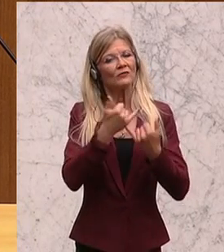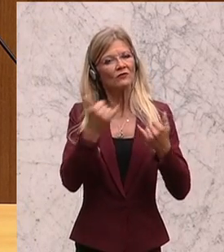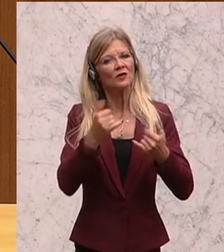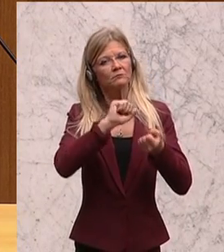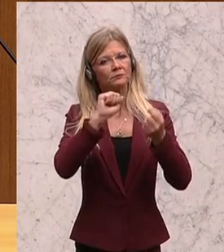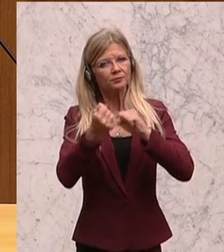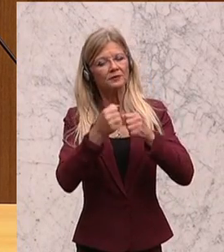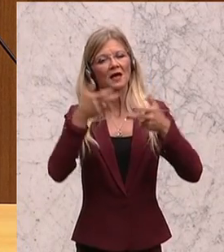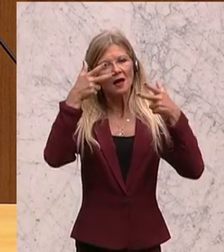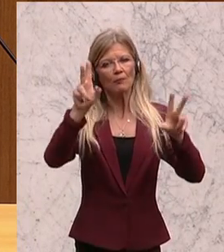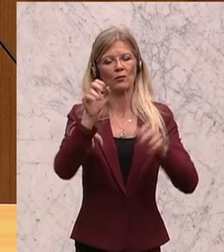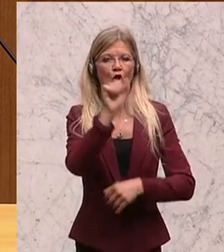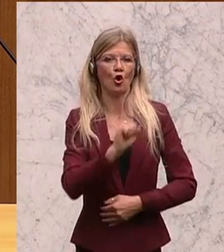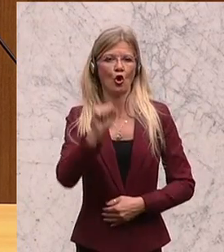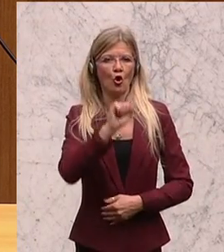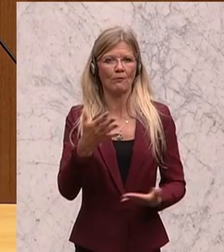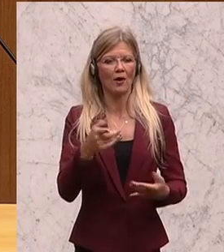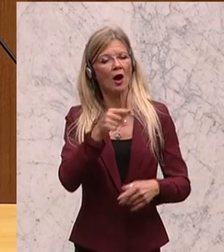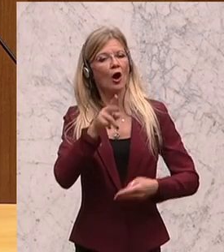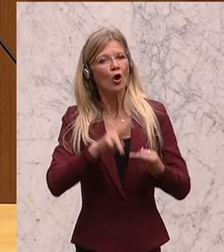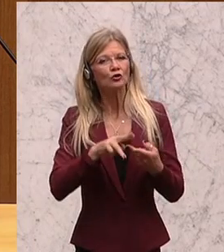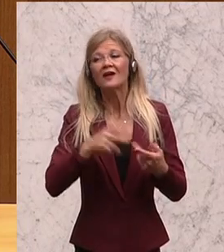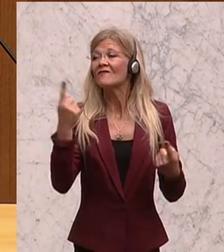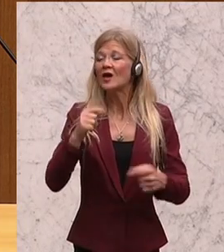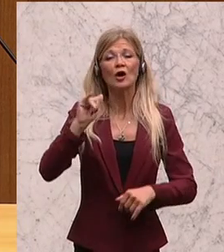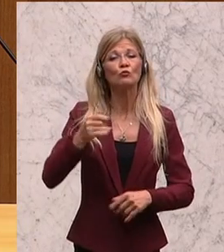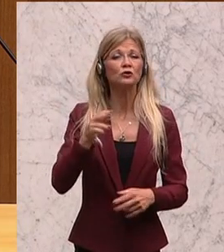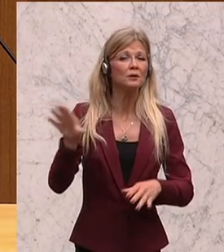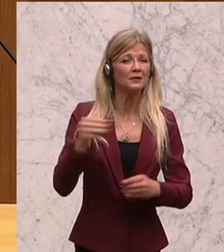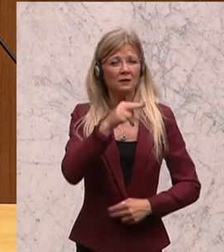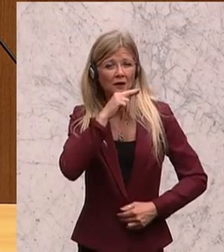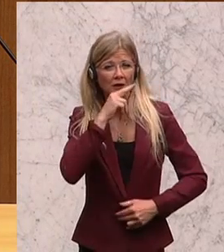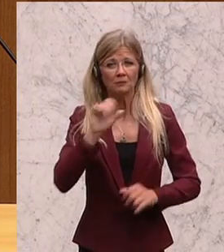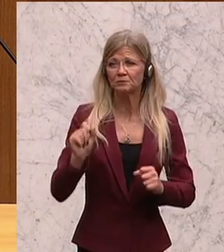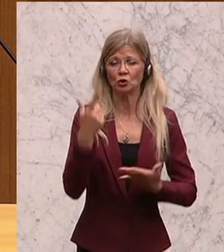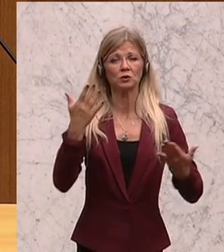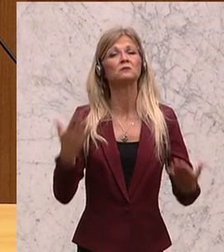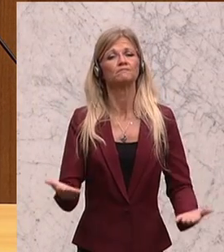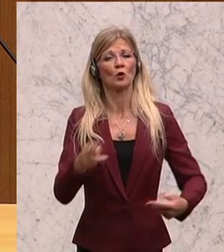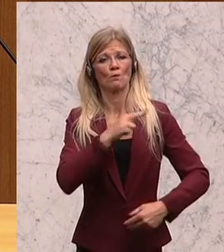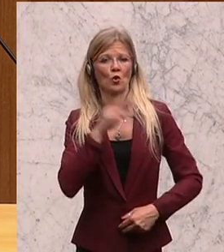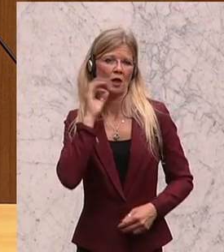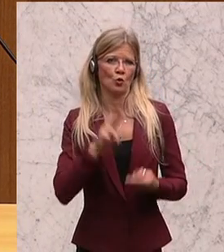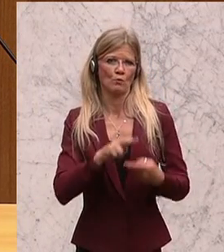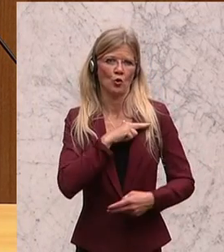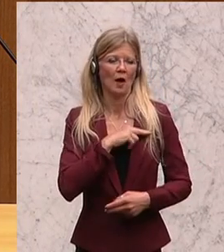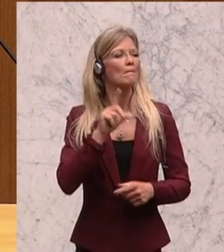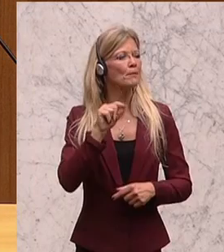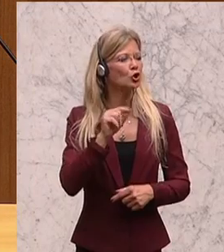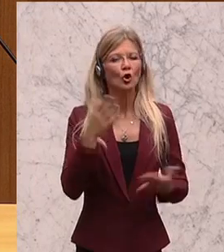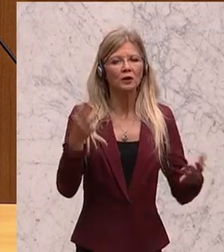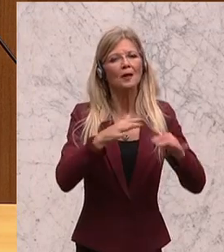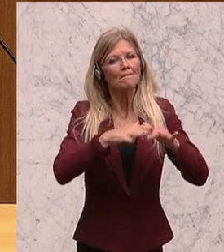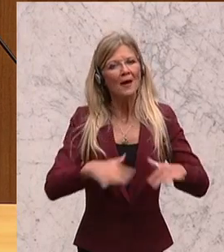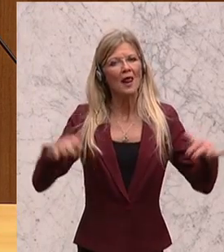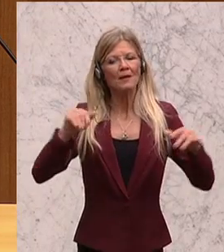Menschen sind, die Bürgerinnen und Bürger sollen hier das letzte Wort haben. Das heißt, wir brauchen auch hier natürlich ein gestärktes Parlament, eine